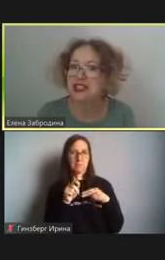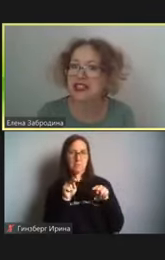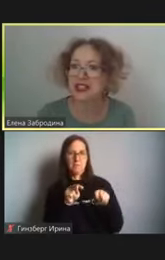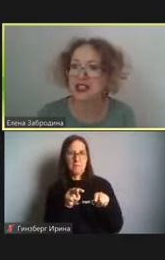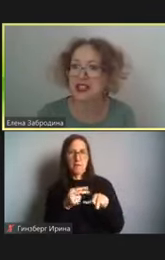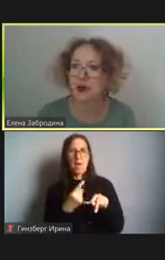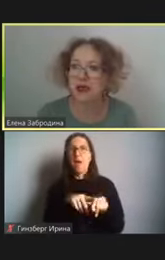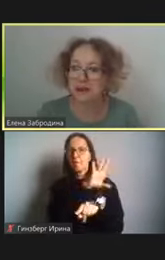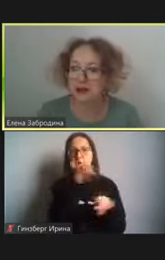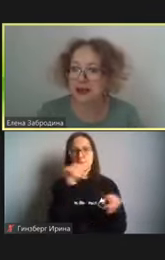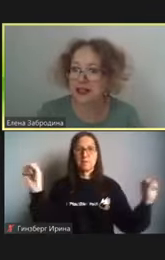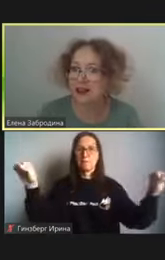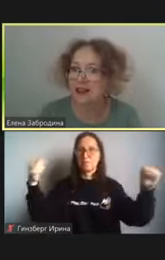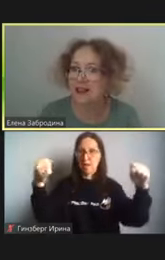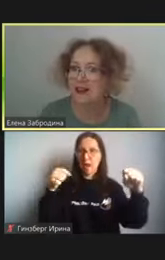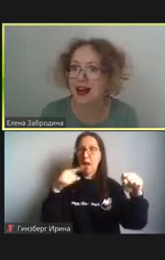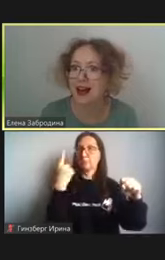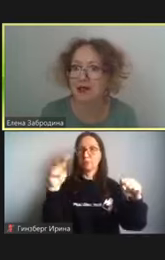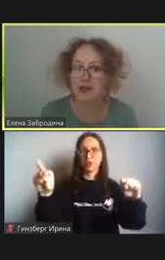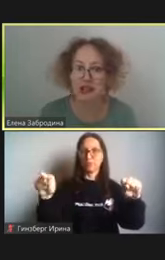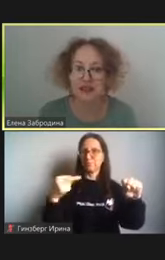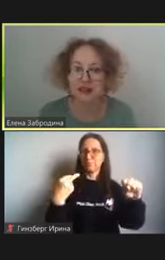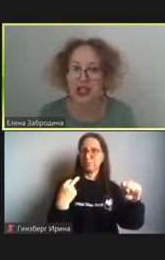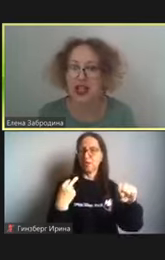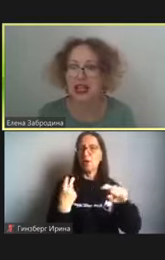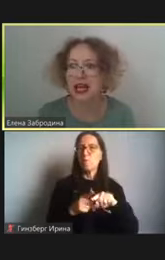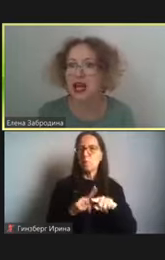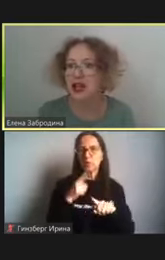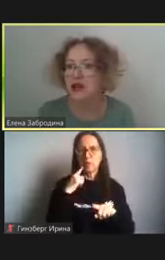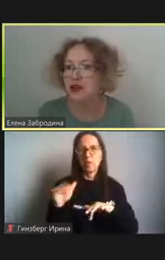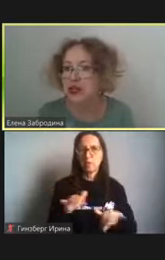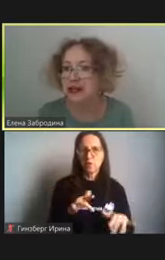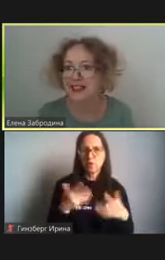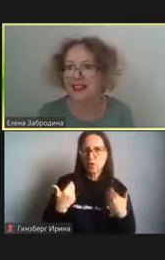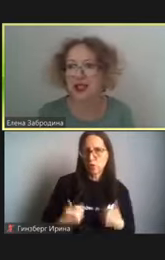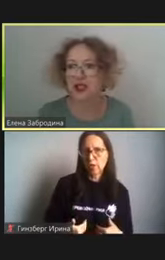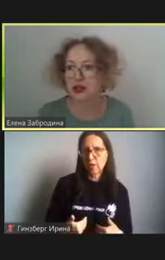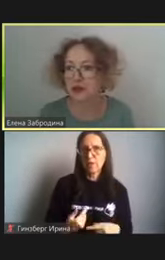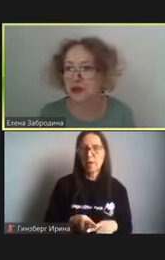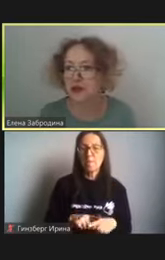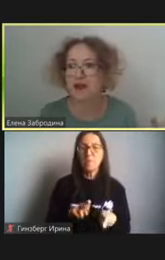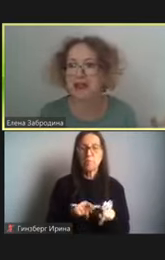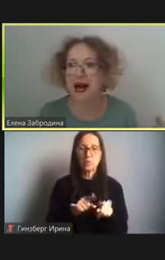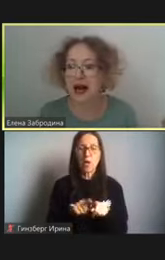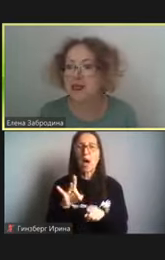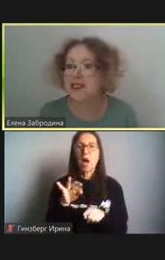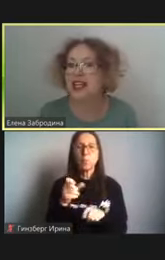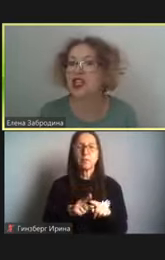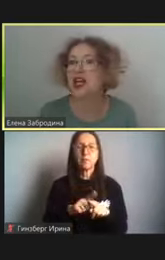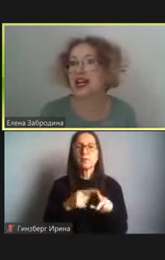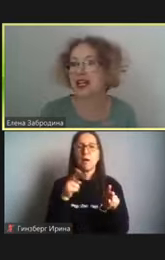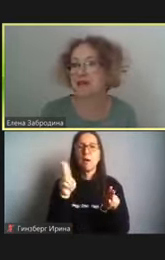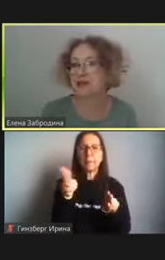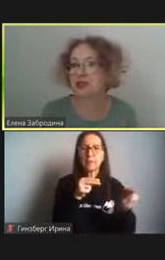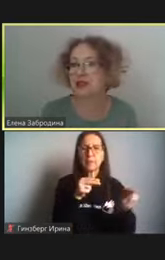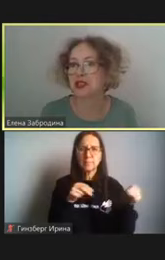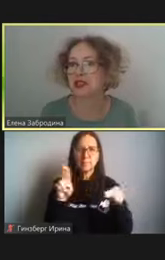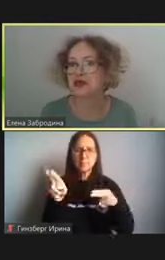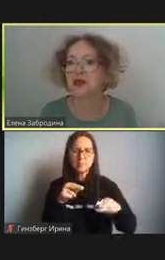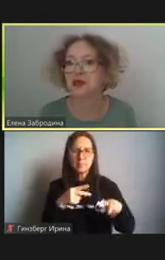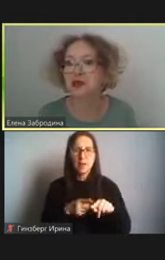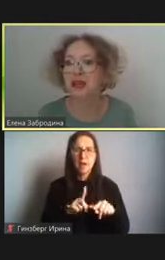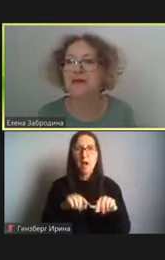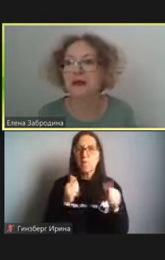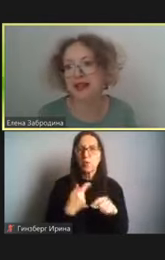очень интересный образ. Посмотрите, опять какая динамика, вот эти движения, легкие мазки, которыми Рубенс обозначает просто вот